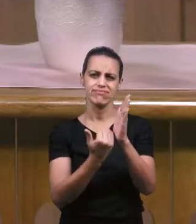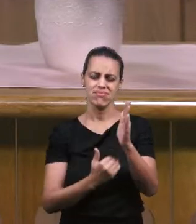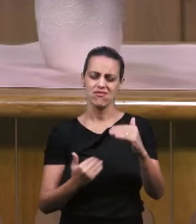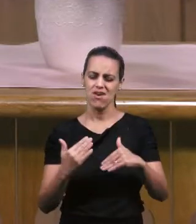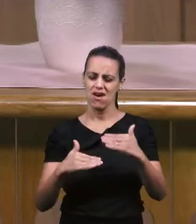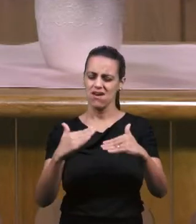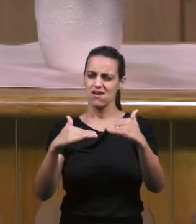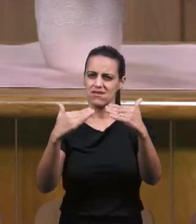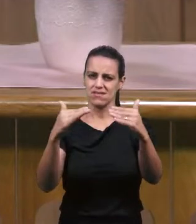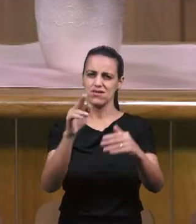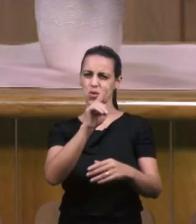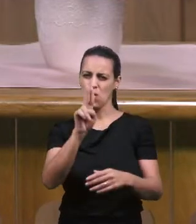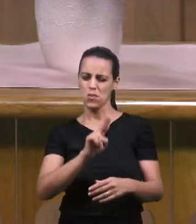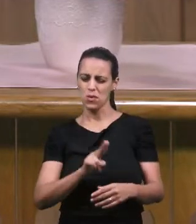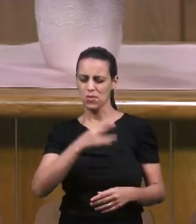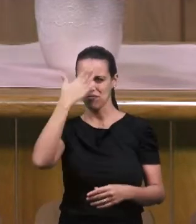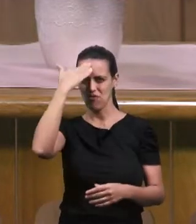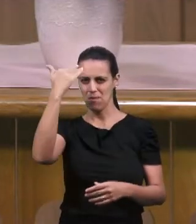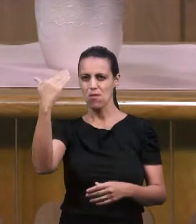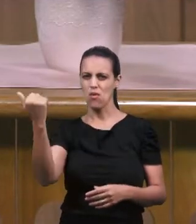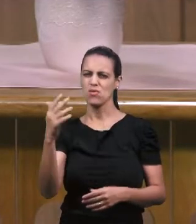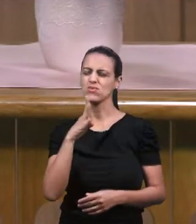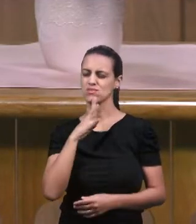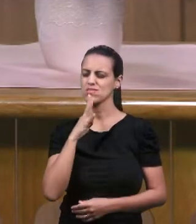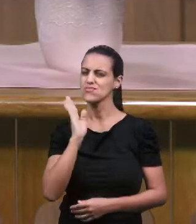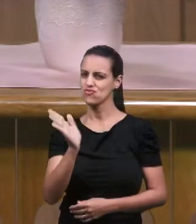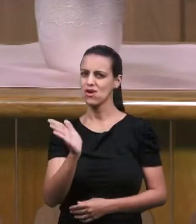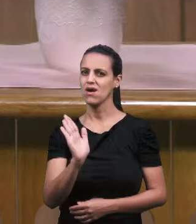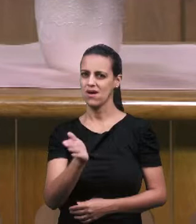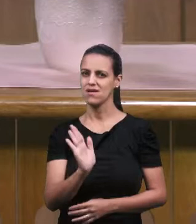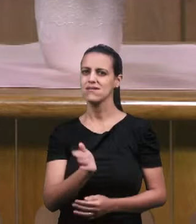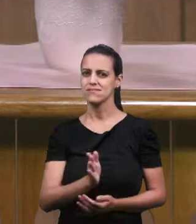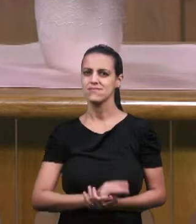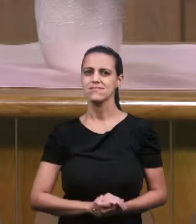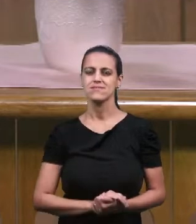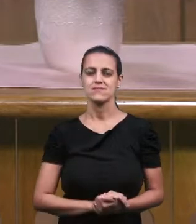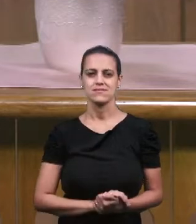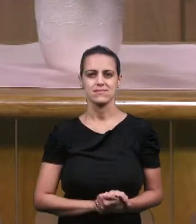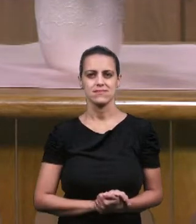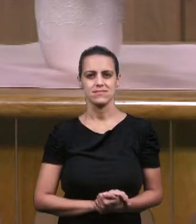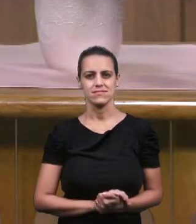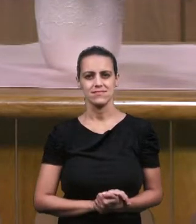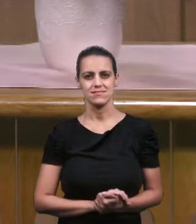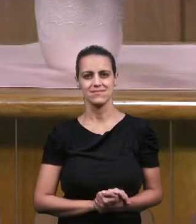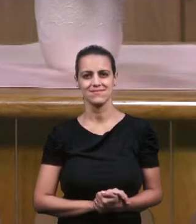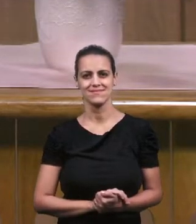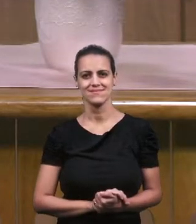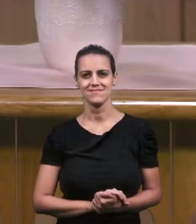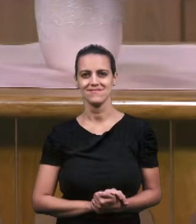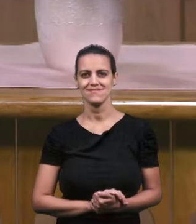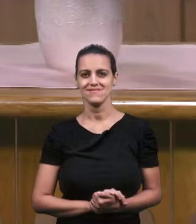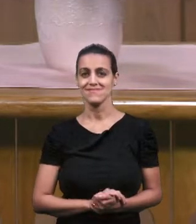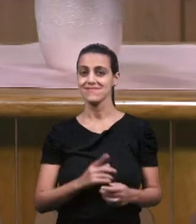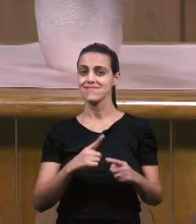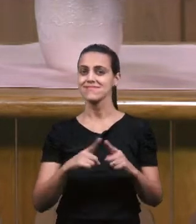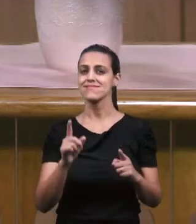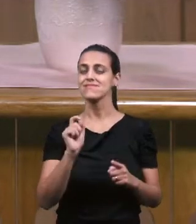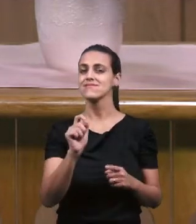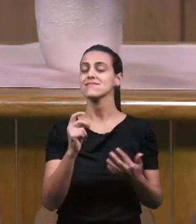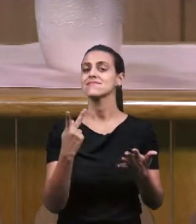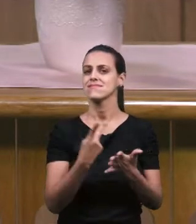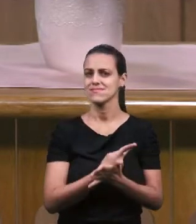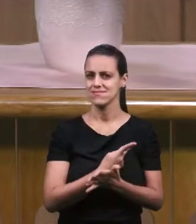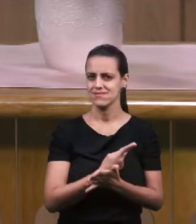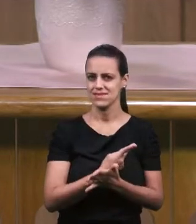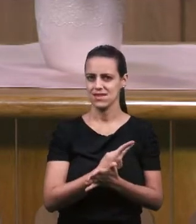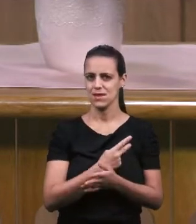historiens, les picuriens, beaucoup d'autres noms que nous connaissons déjà, l'histoire parle déjà. Mais ce qui s'est passé en vérité